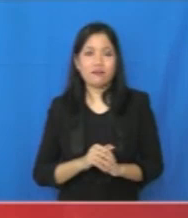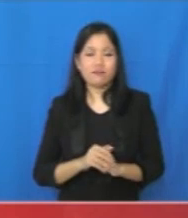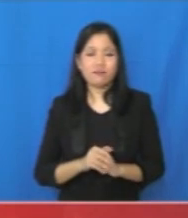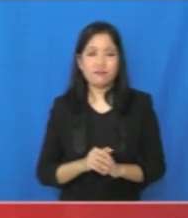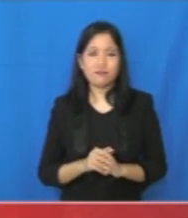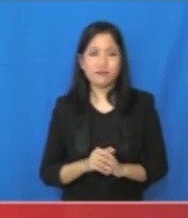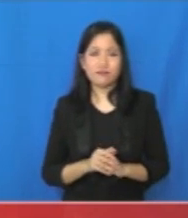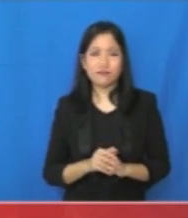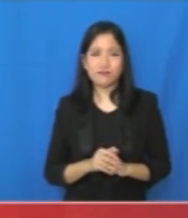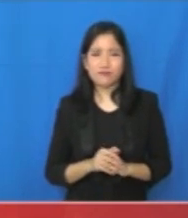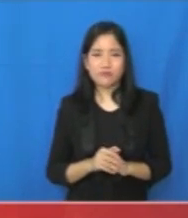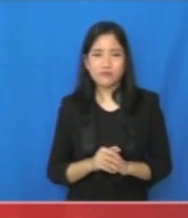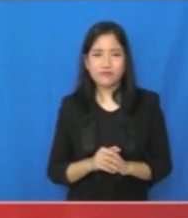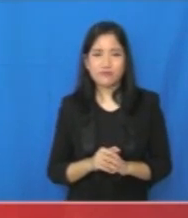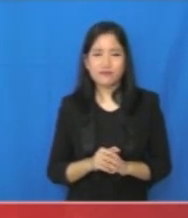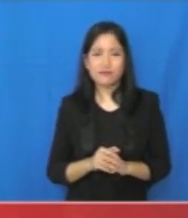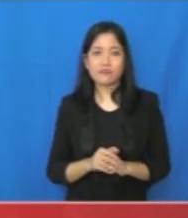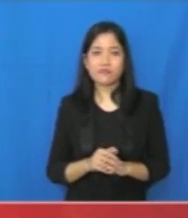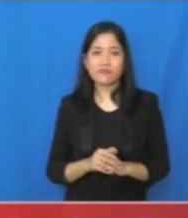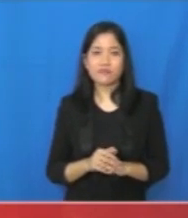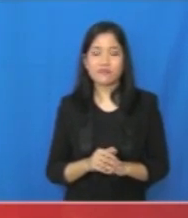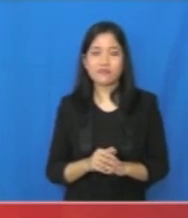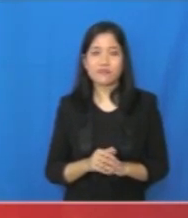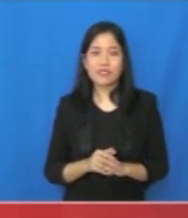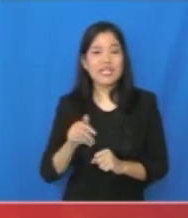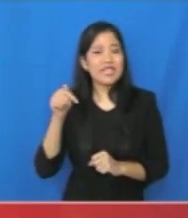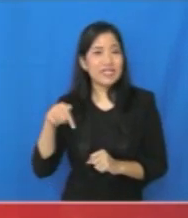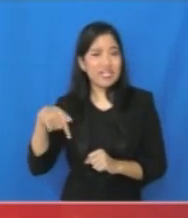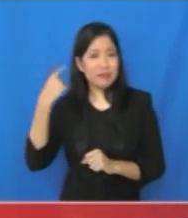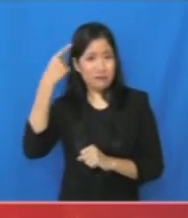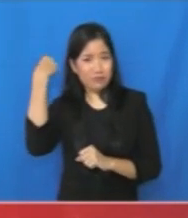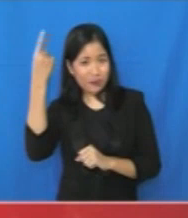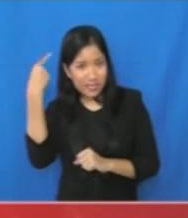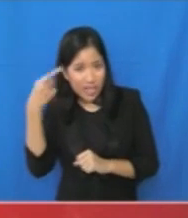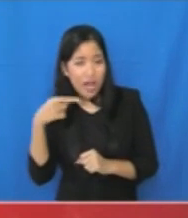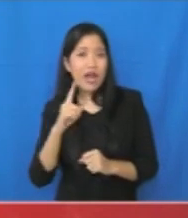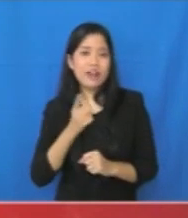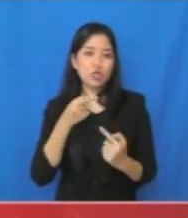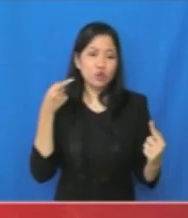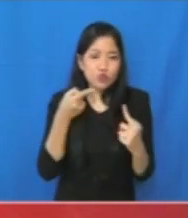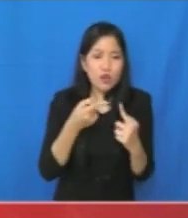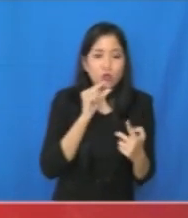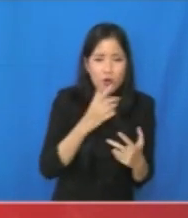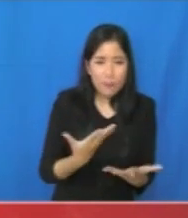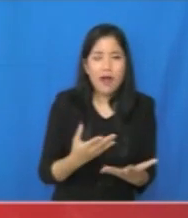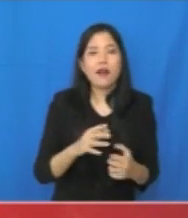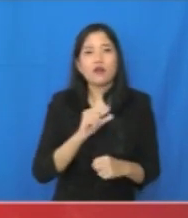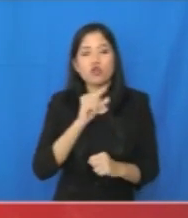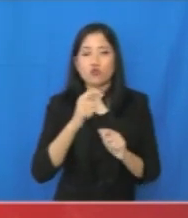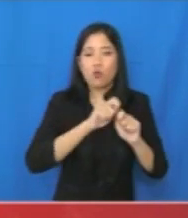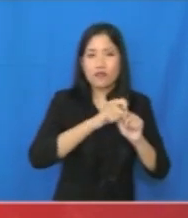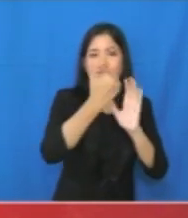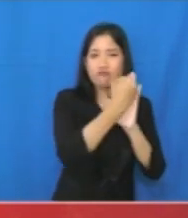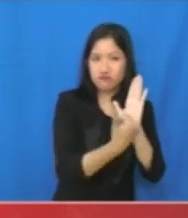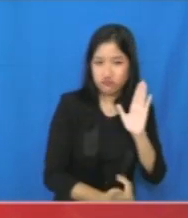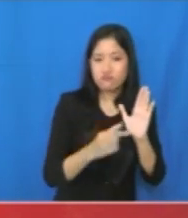inilah gunanya kemudian pemerintah menentukan kebijaksanaan kebijakan untuk